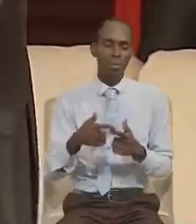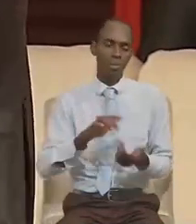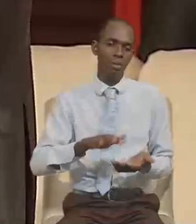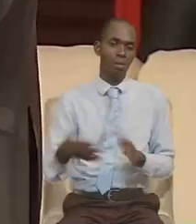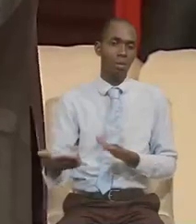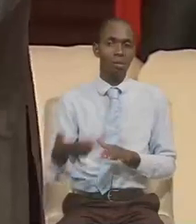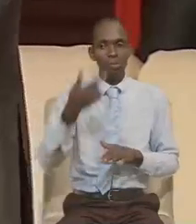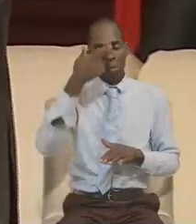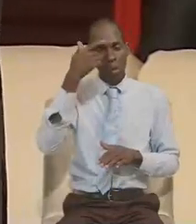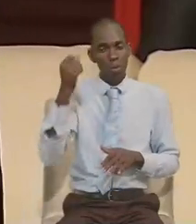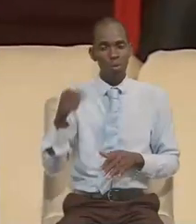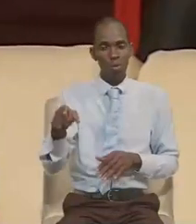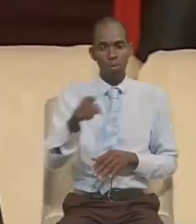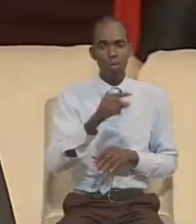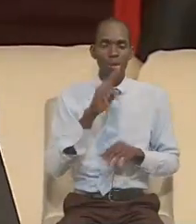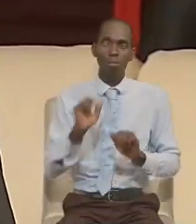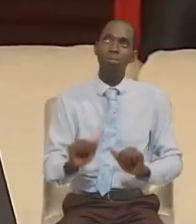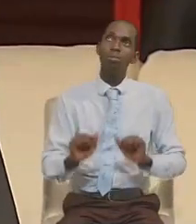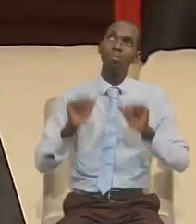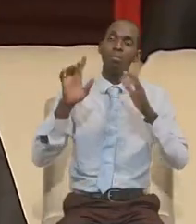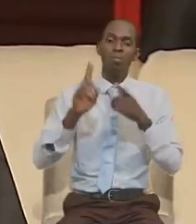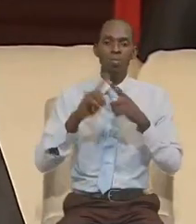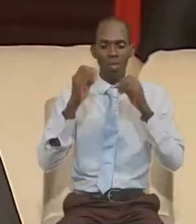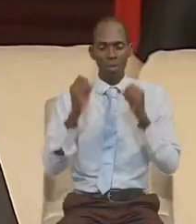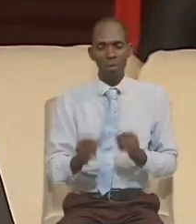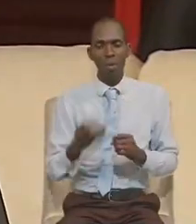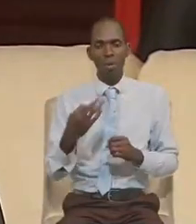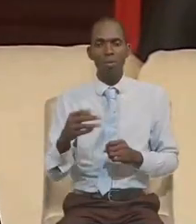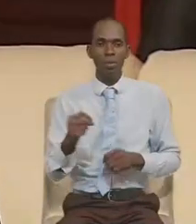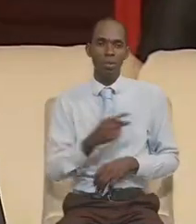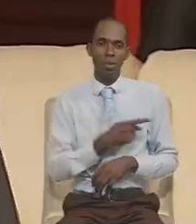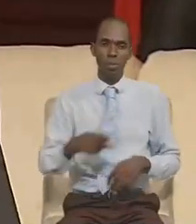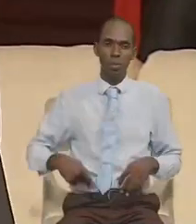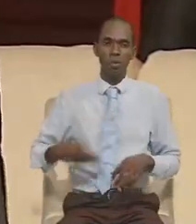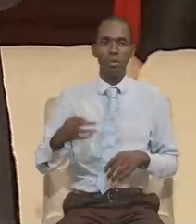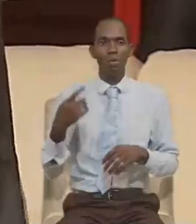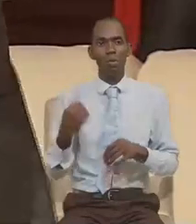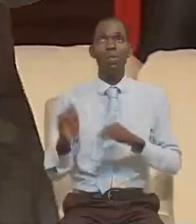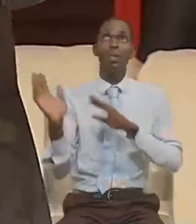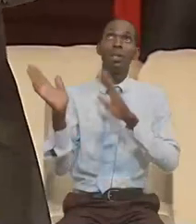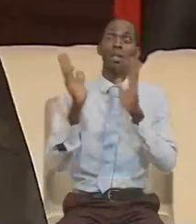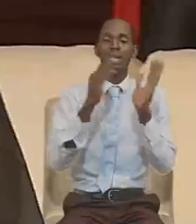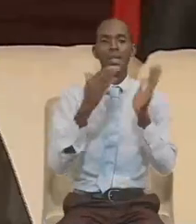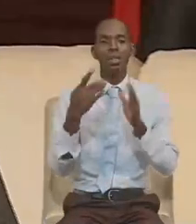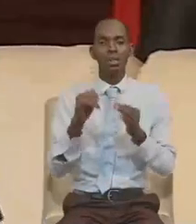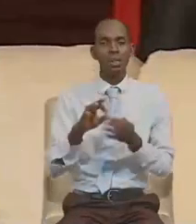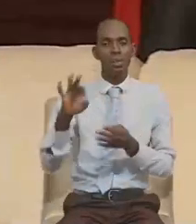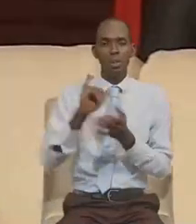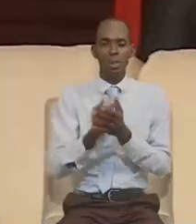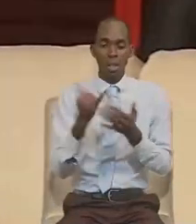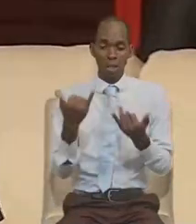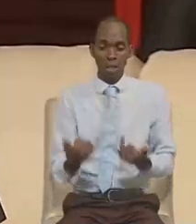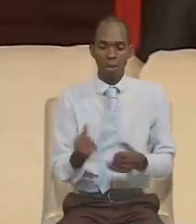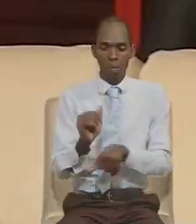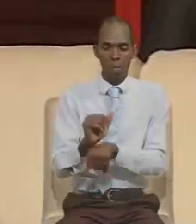Parce que tu as cédé à l'esprit de l'air. L'esprit qui agit maintenant dans les fils de la rébellion